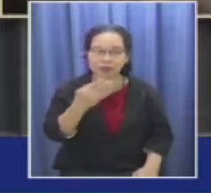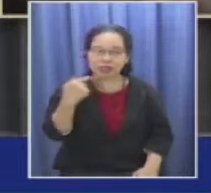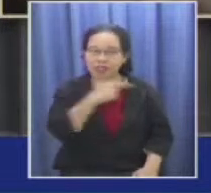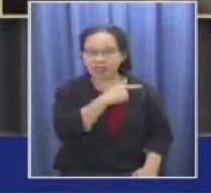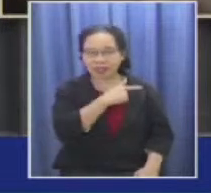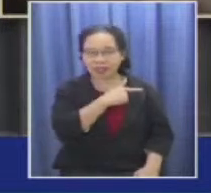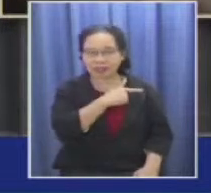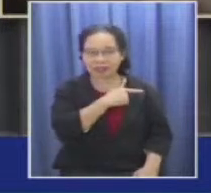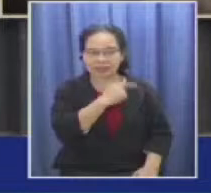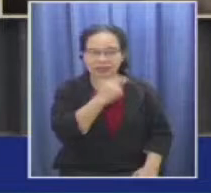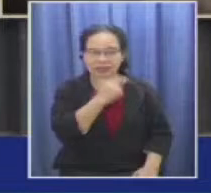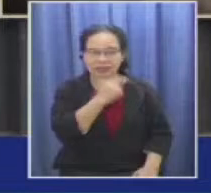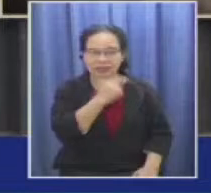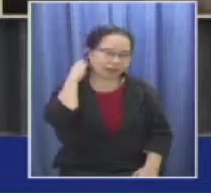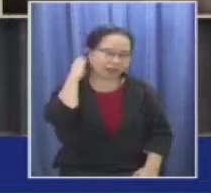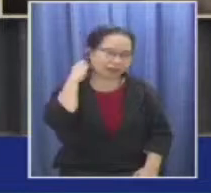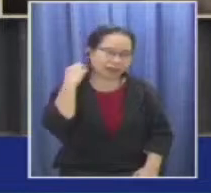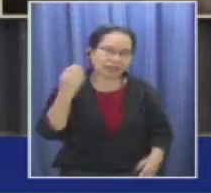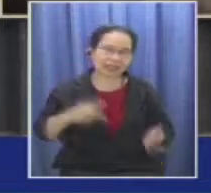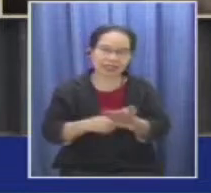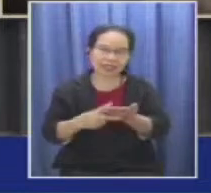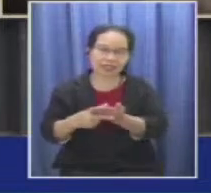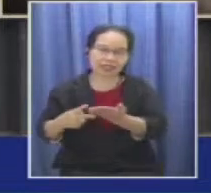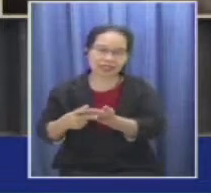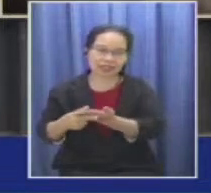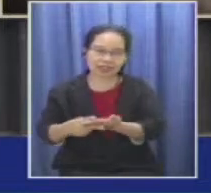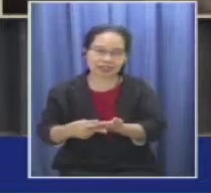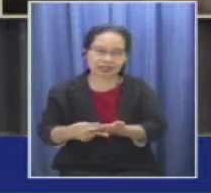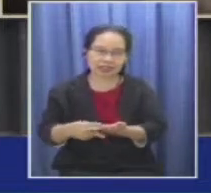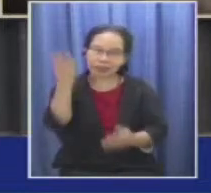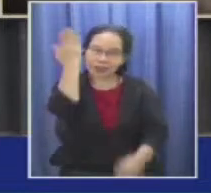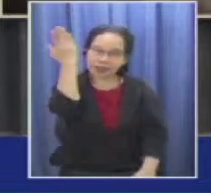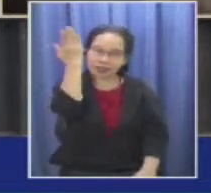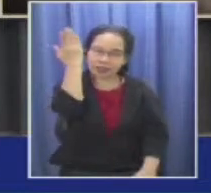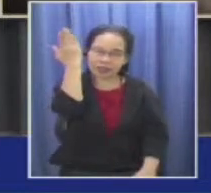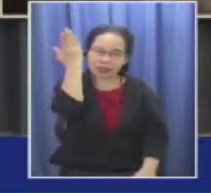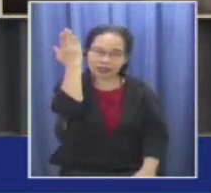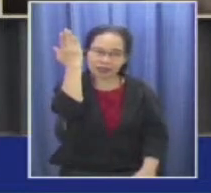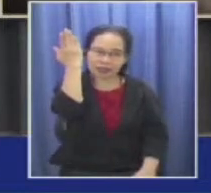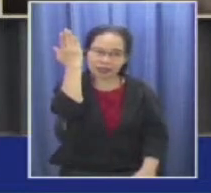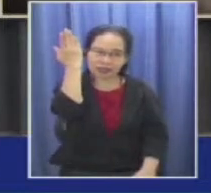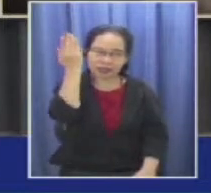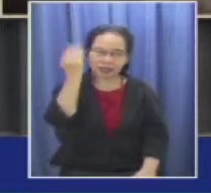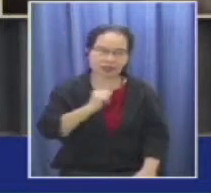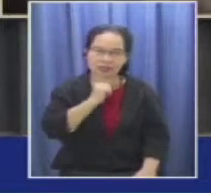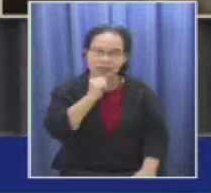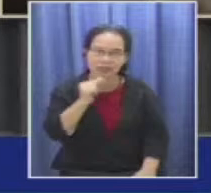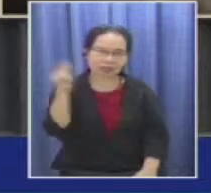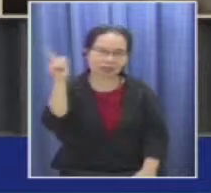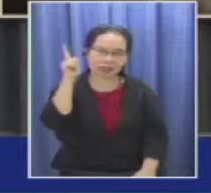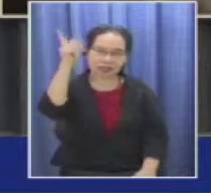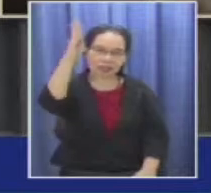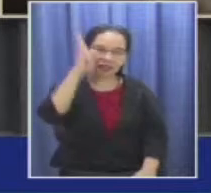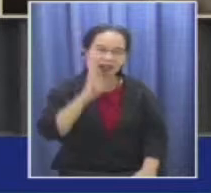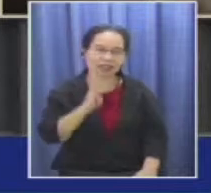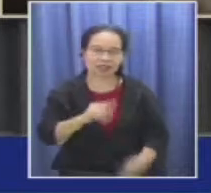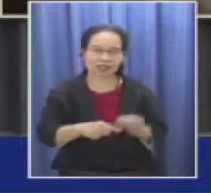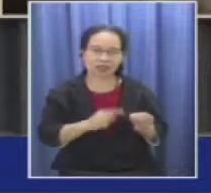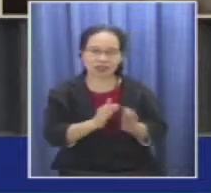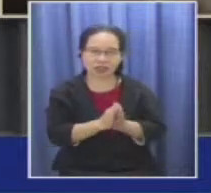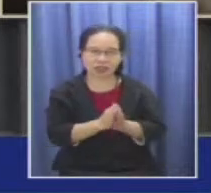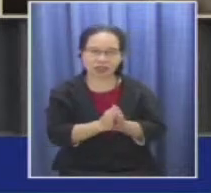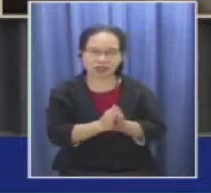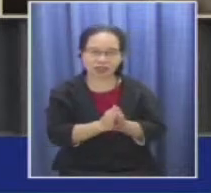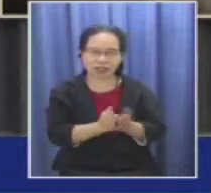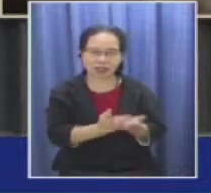tɛkyerɛ ma no so be ho bete na sa wo de wo no wano wakoma mu nte na tɛkyerɛ ma no